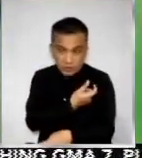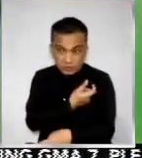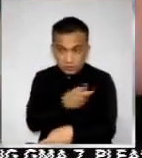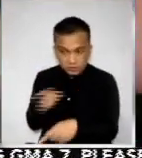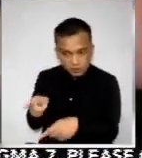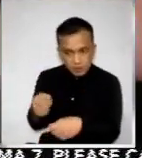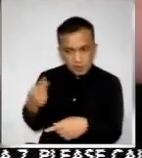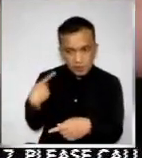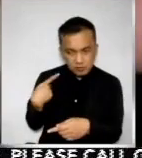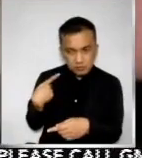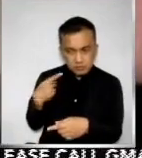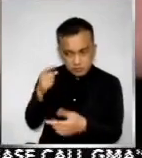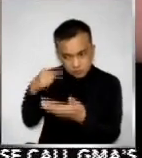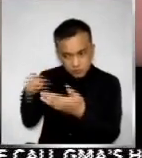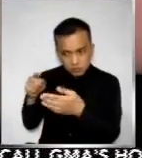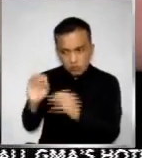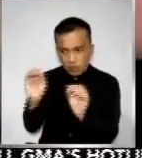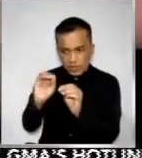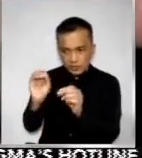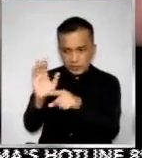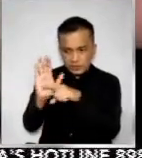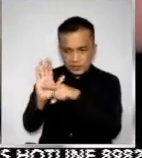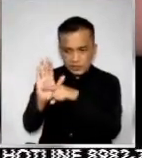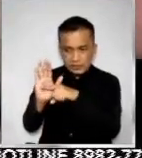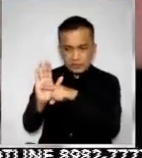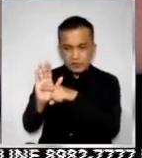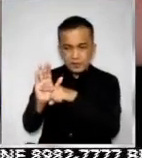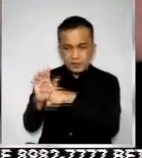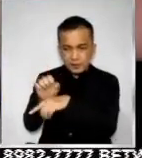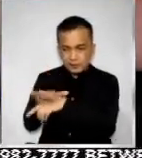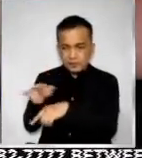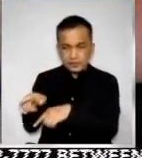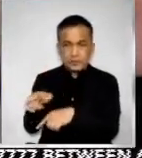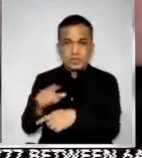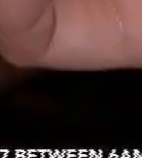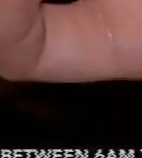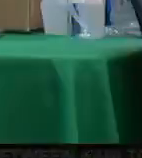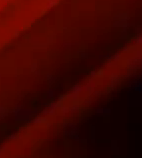effect sa kanya ang COVID vaccine. Ian Cruz, nakatutok, 24 Oras.